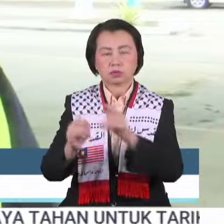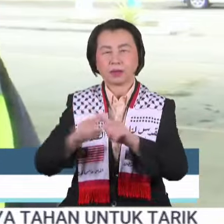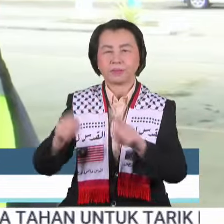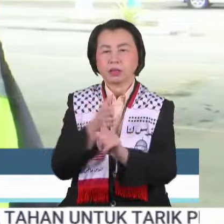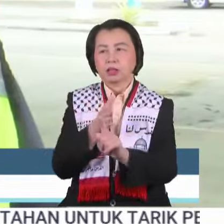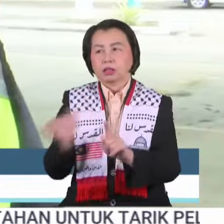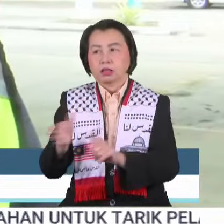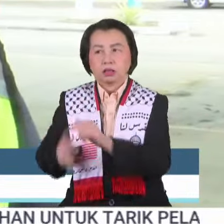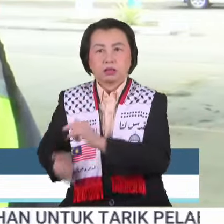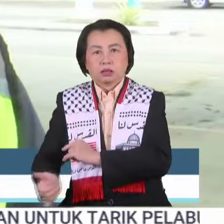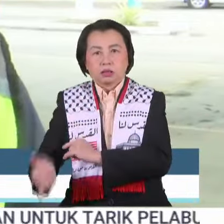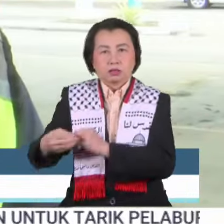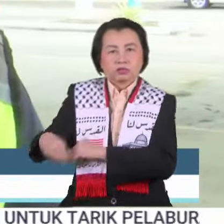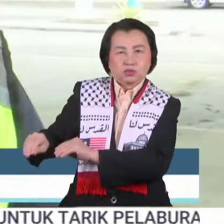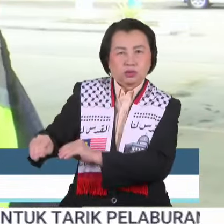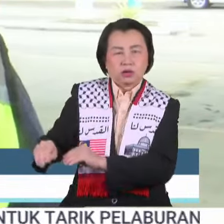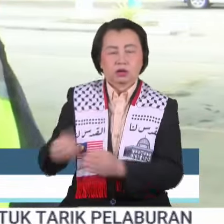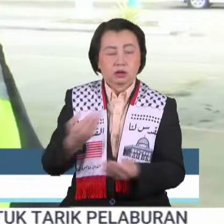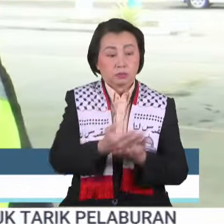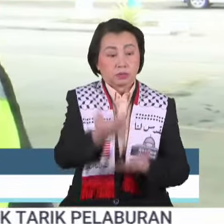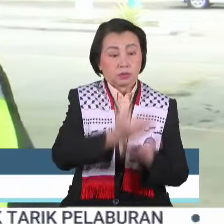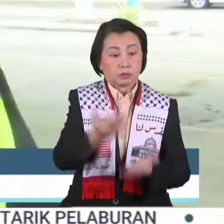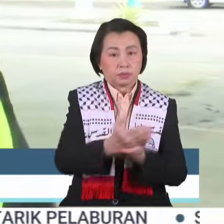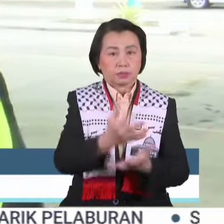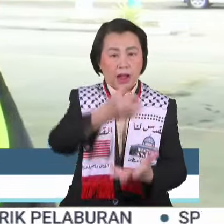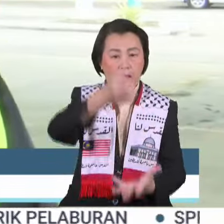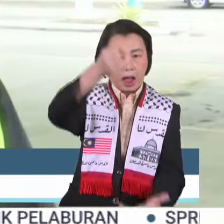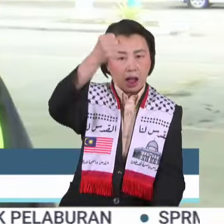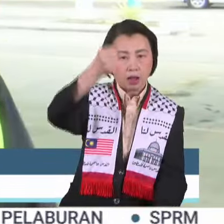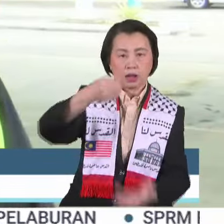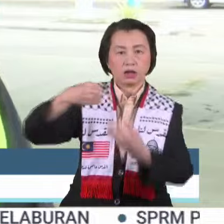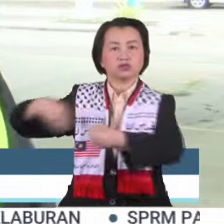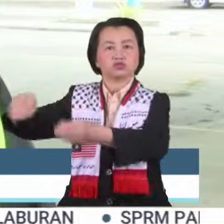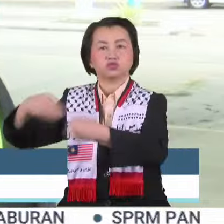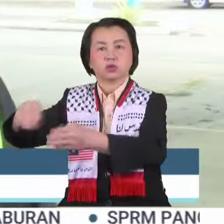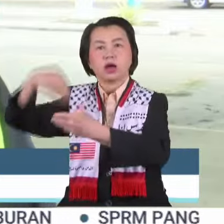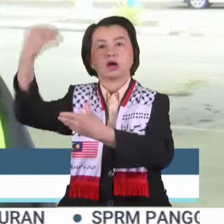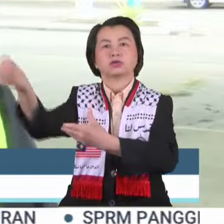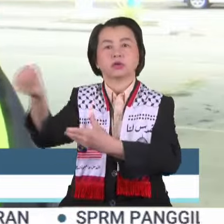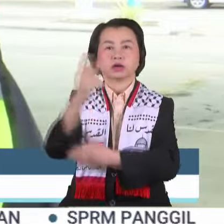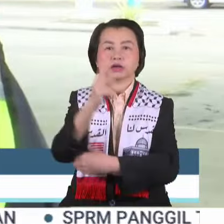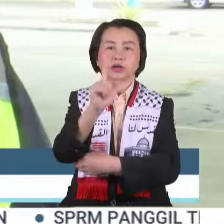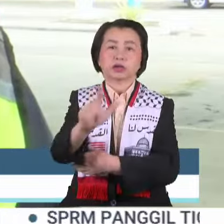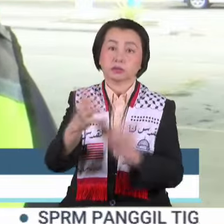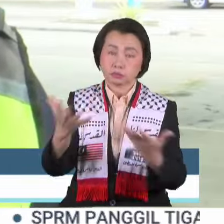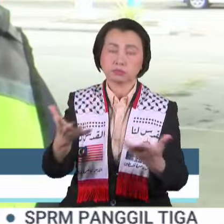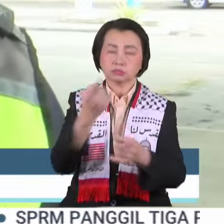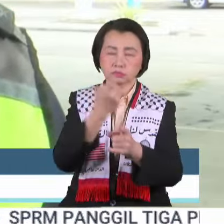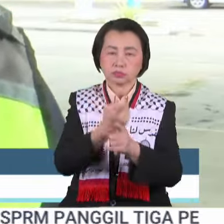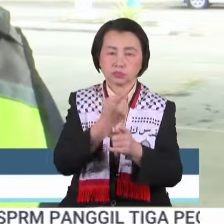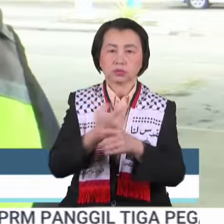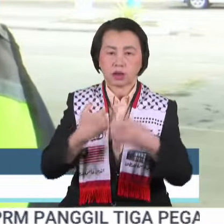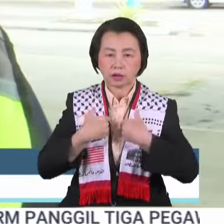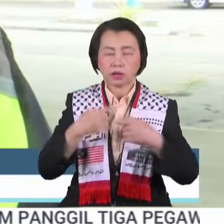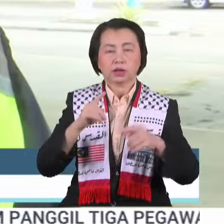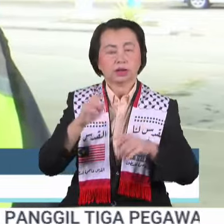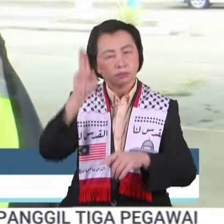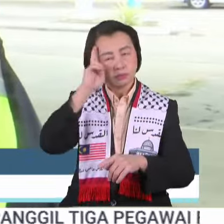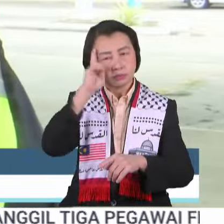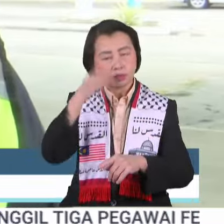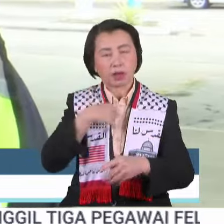diesel. Dia selewing diesel, dia beli dengan kuantiti yang banyak dan jual pada industri di luar Kuala Lumpur. Tapi macam saya maklum